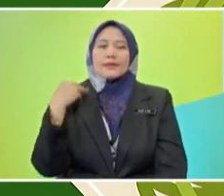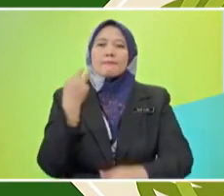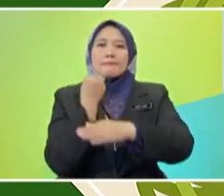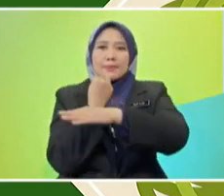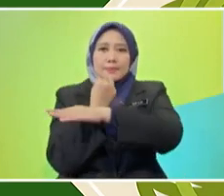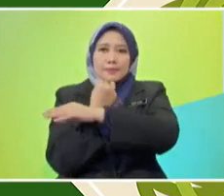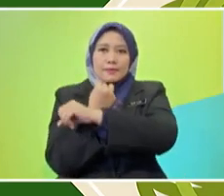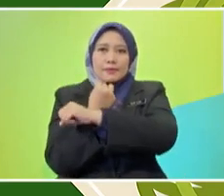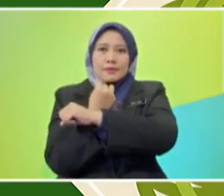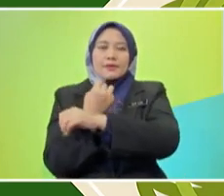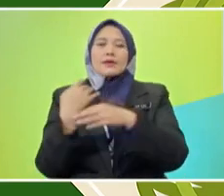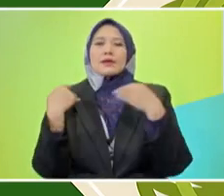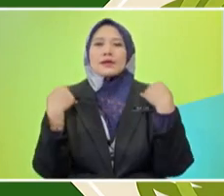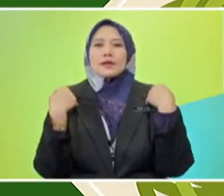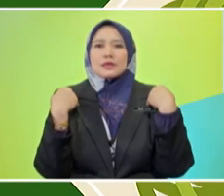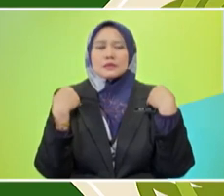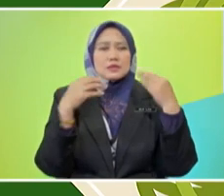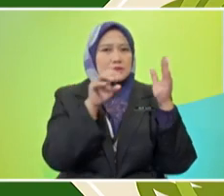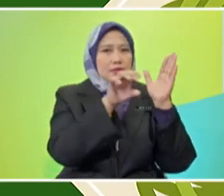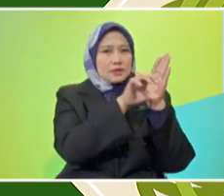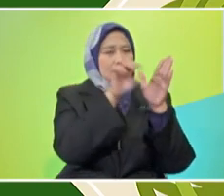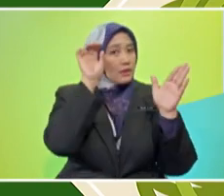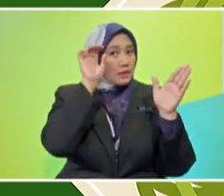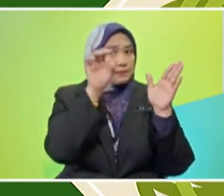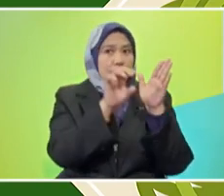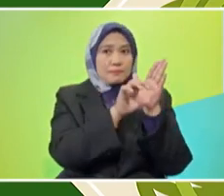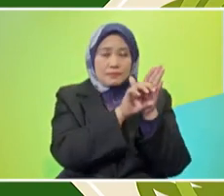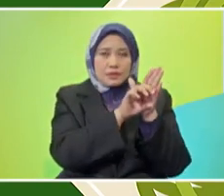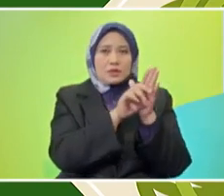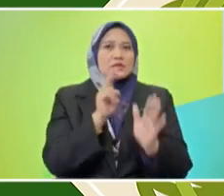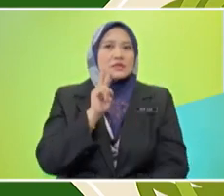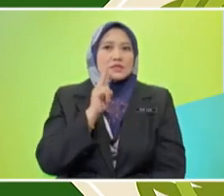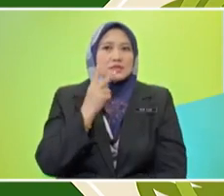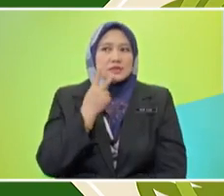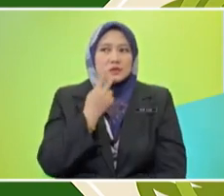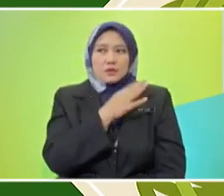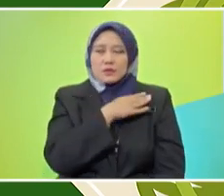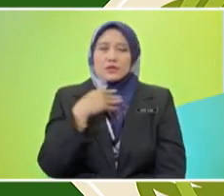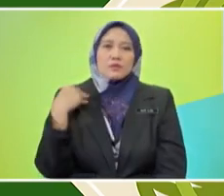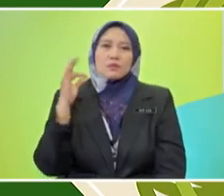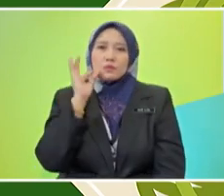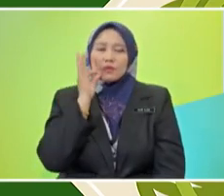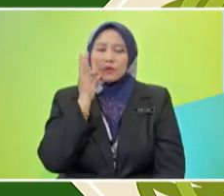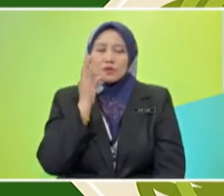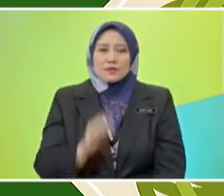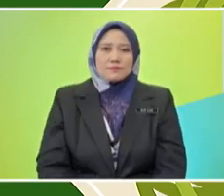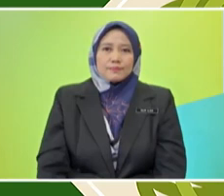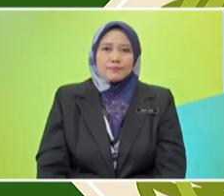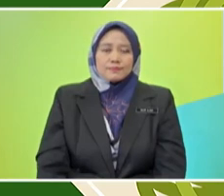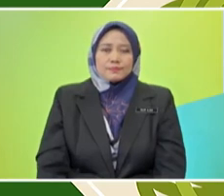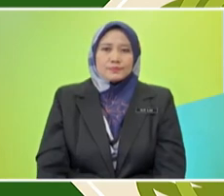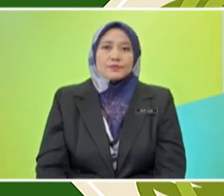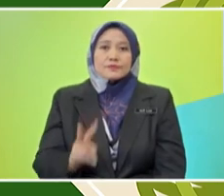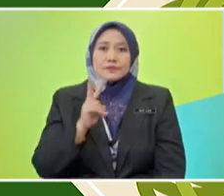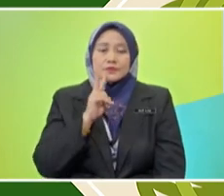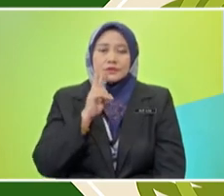Ya, cikgu. Ada gambar sayur juga di situ. Kepentingan vitamin dan mineral ialah vitamin C, baik untuk kulit, bagus